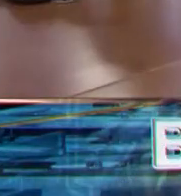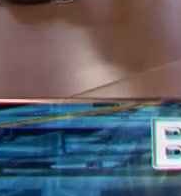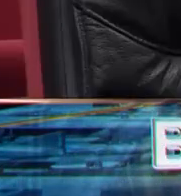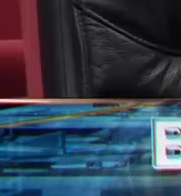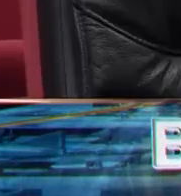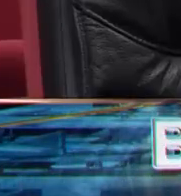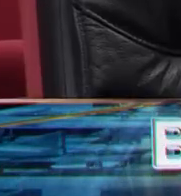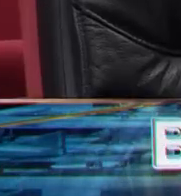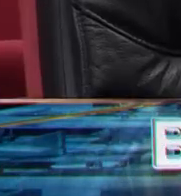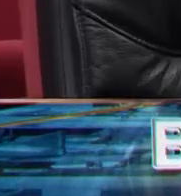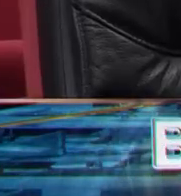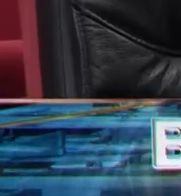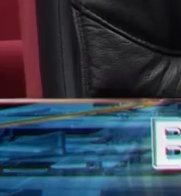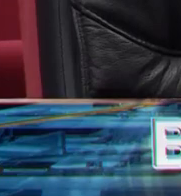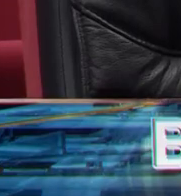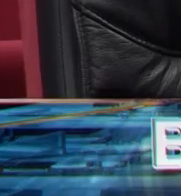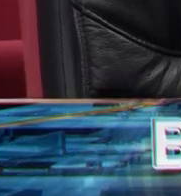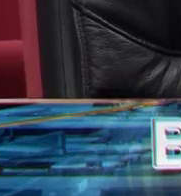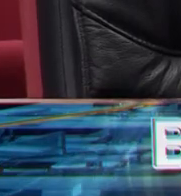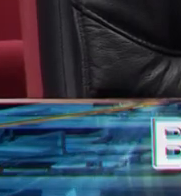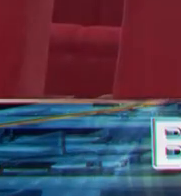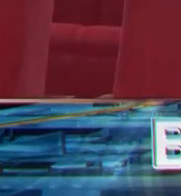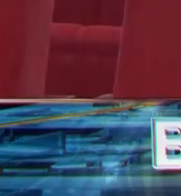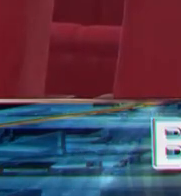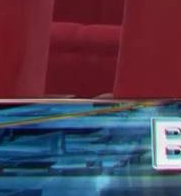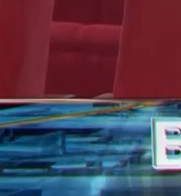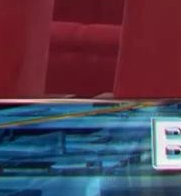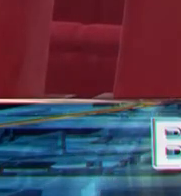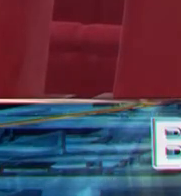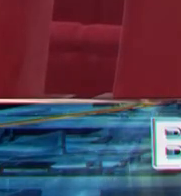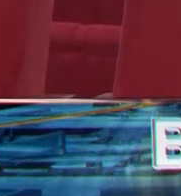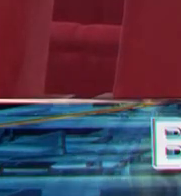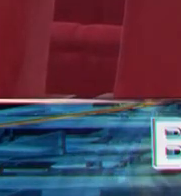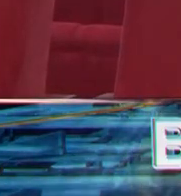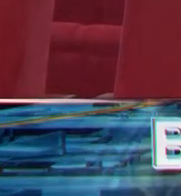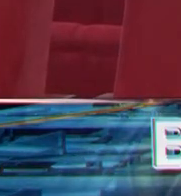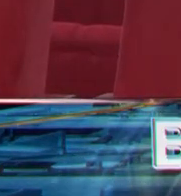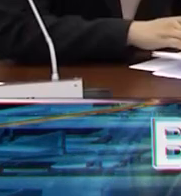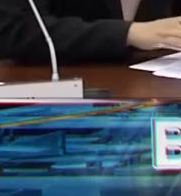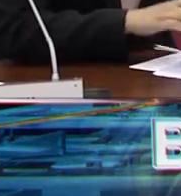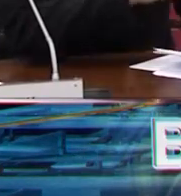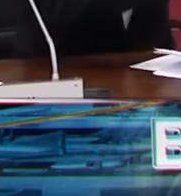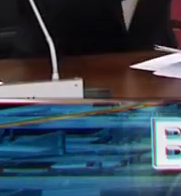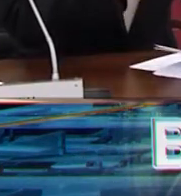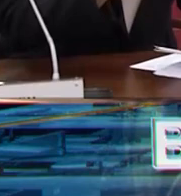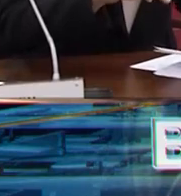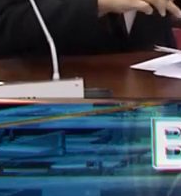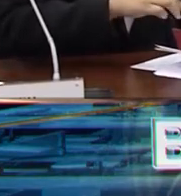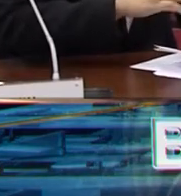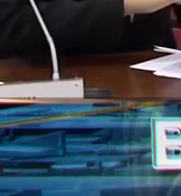Өзара тиімді ынтымақтастық аясын белгілесті. Бүгін Талдықорғанға оңтүстік Кореяның бас консулы Ким Хын Су